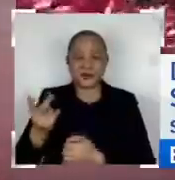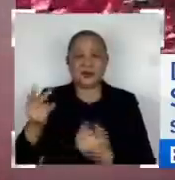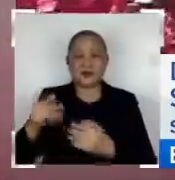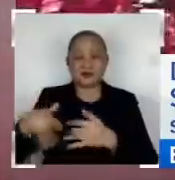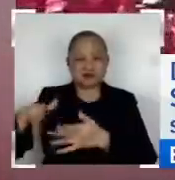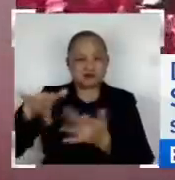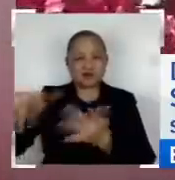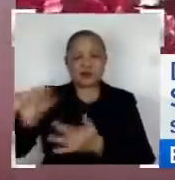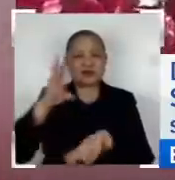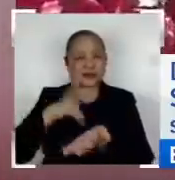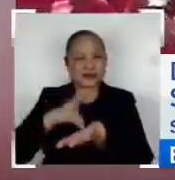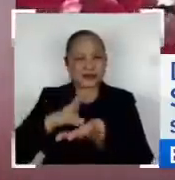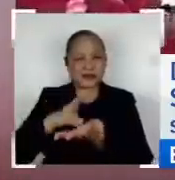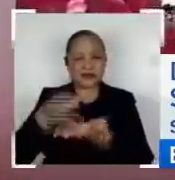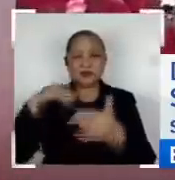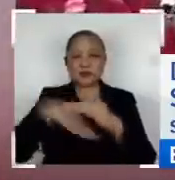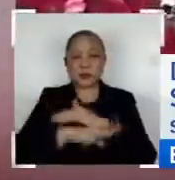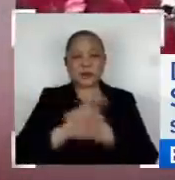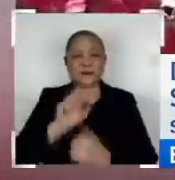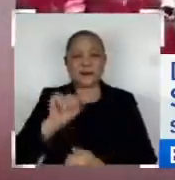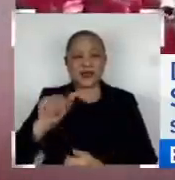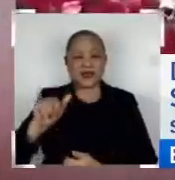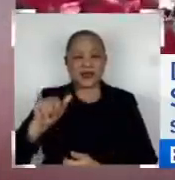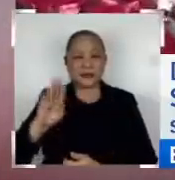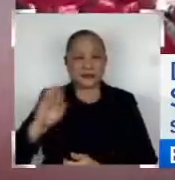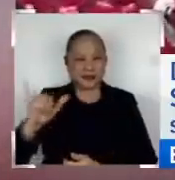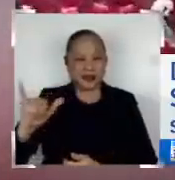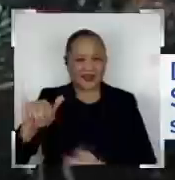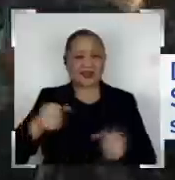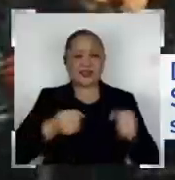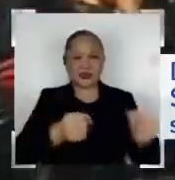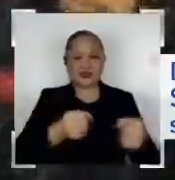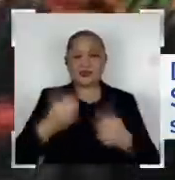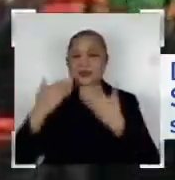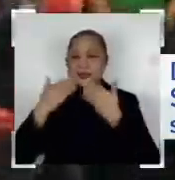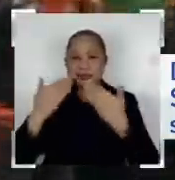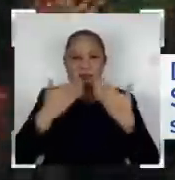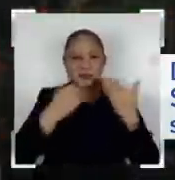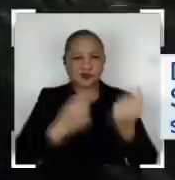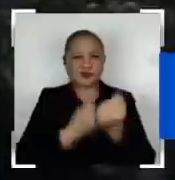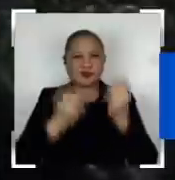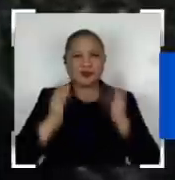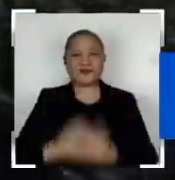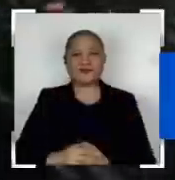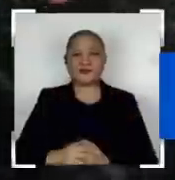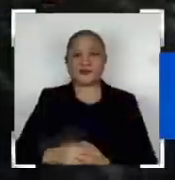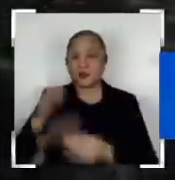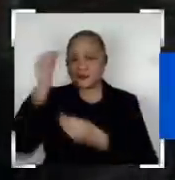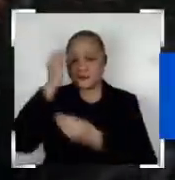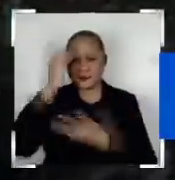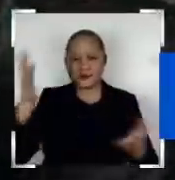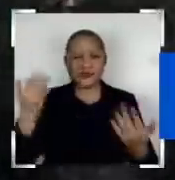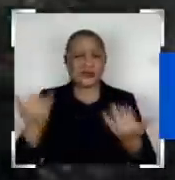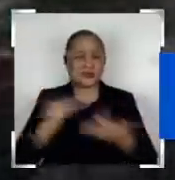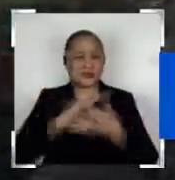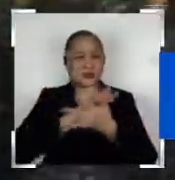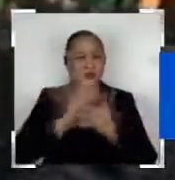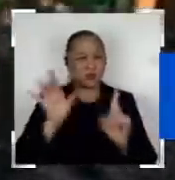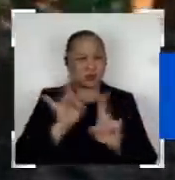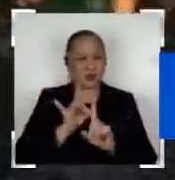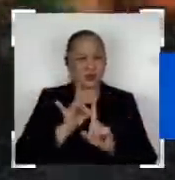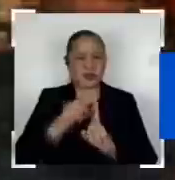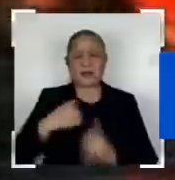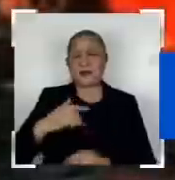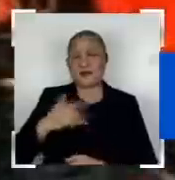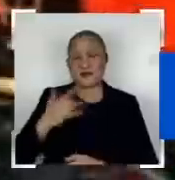sa Baybay Boulevard kung saan nagpasalamat sila sa mga taga-suporta. Alam po ninyo yung pandemya, ang pakiramdam ko talaga, wala